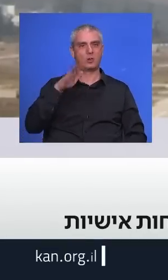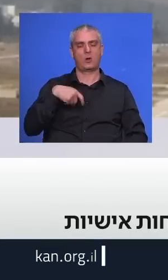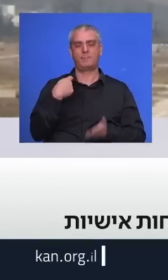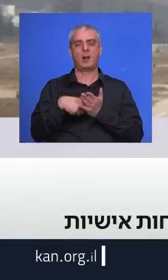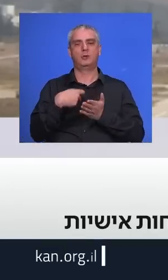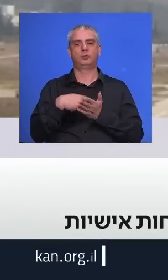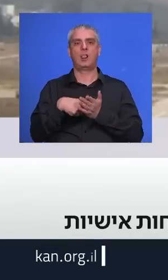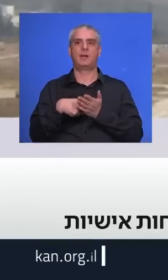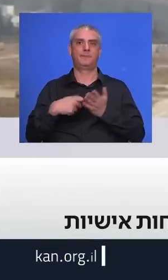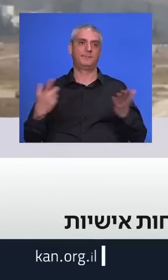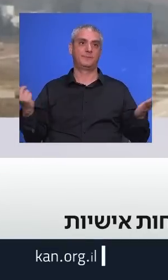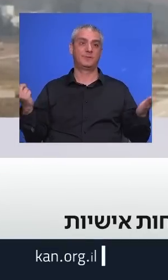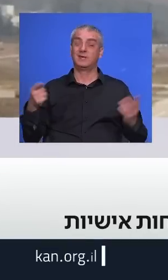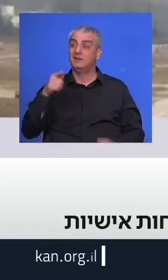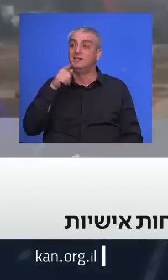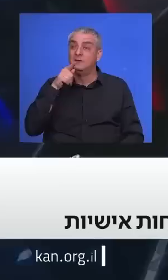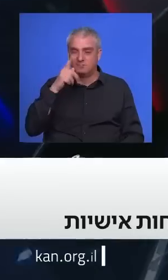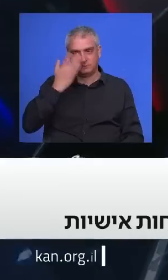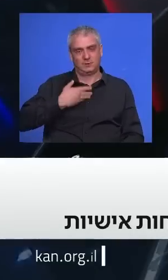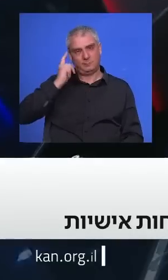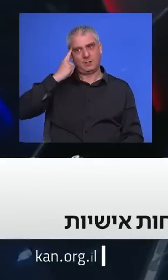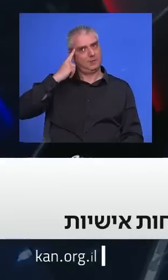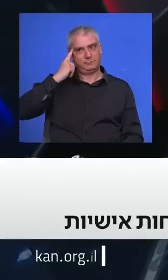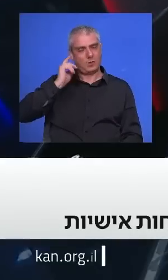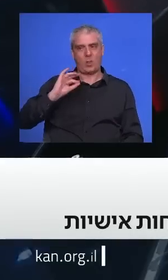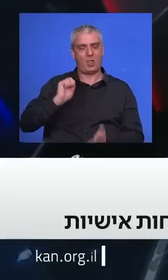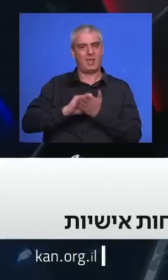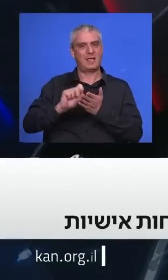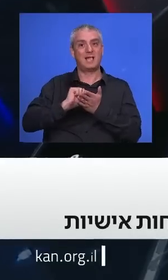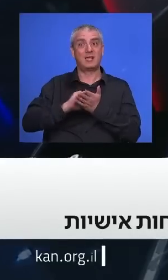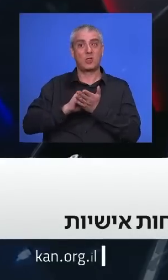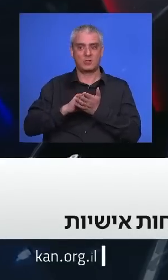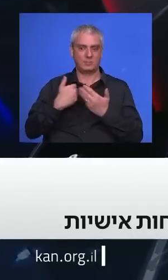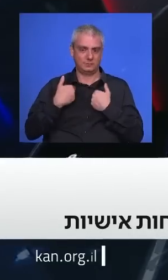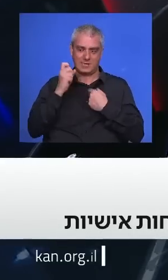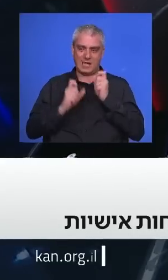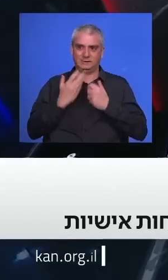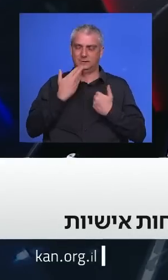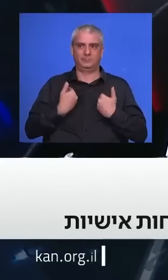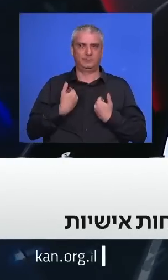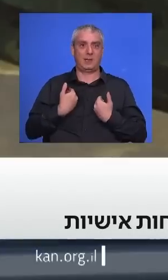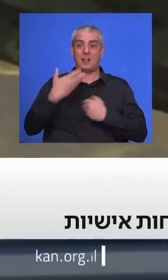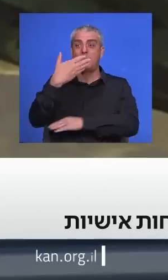המחיר שלו, וזה מדאיג אותי לא ברמה של עיתונאית, זה מדאיג אותי ברמה של אזרחית,